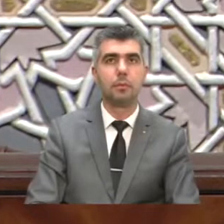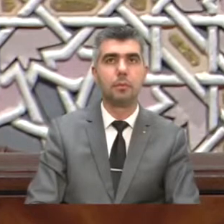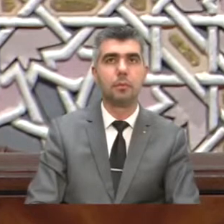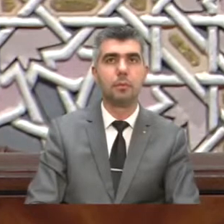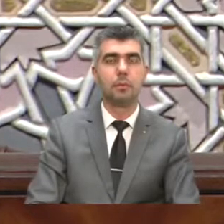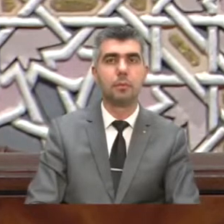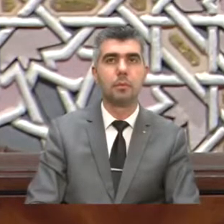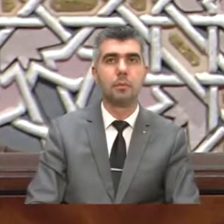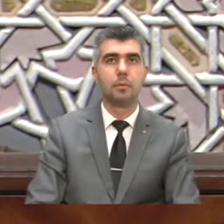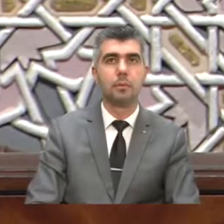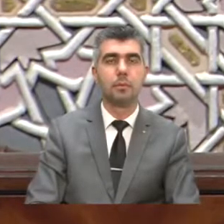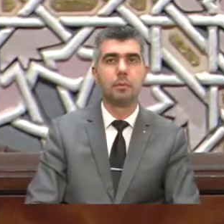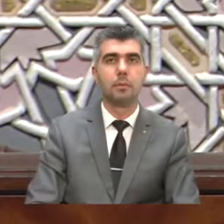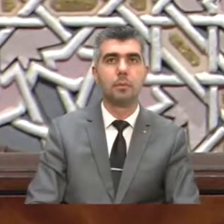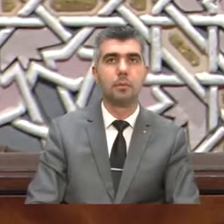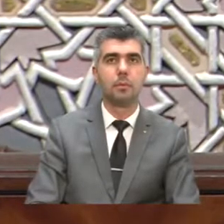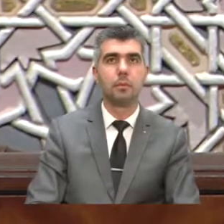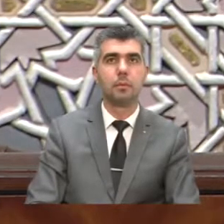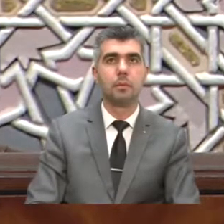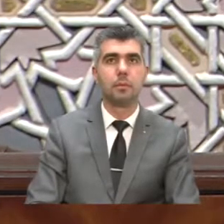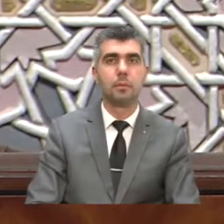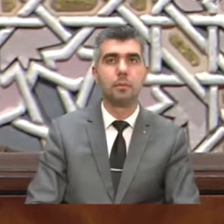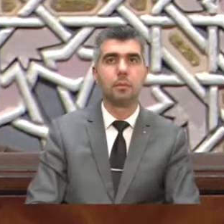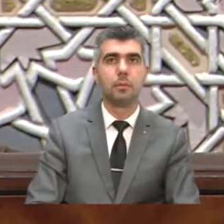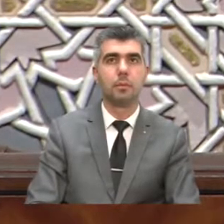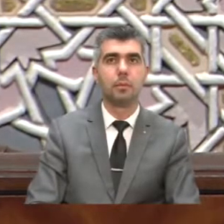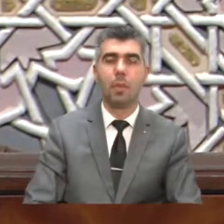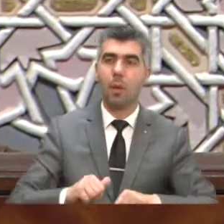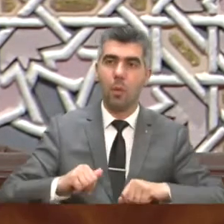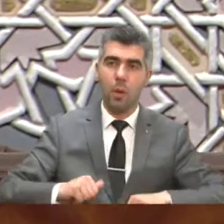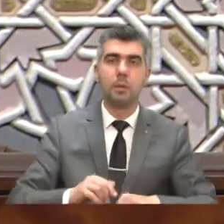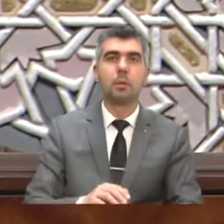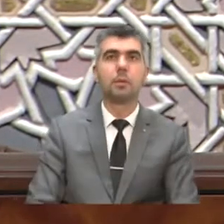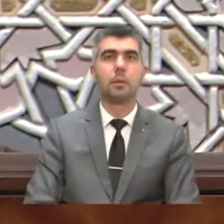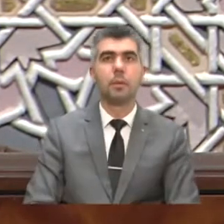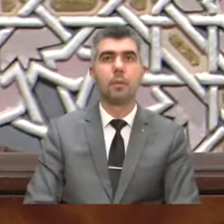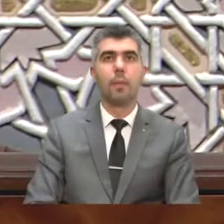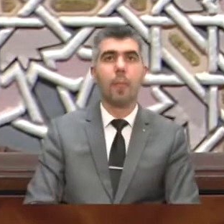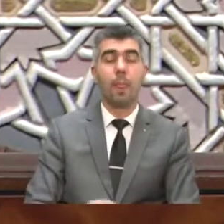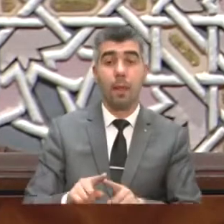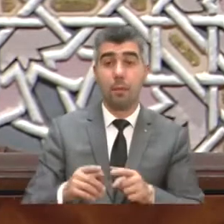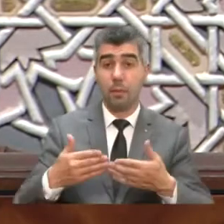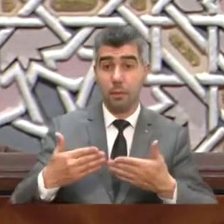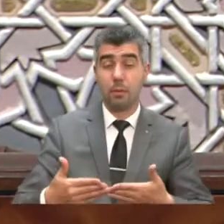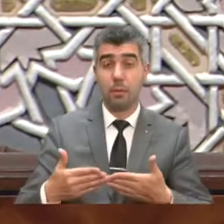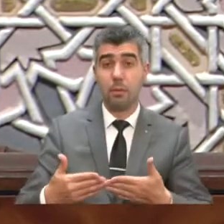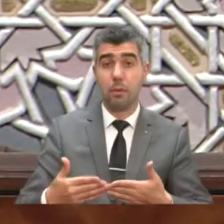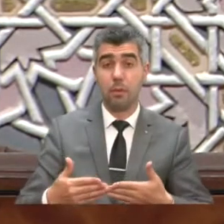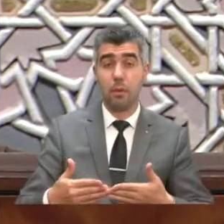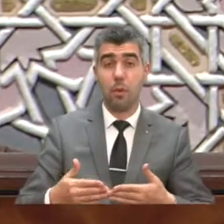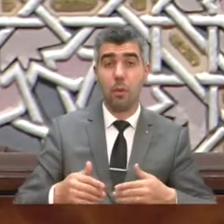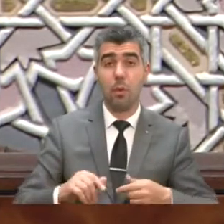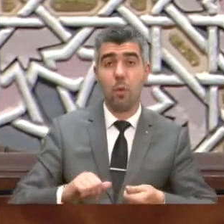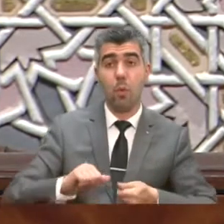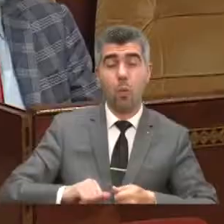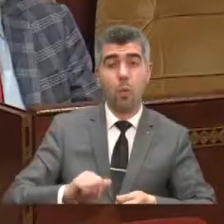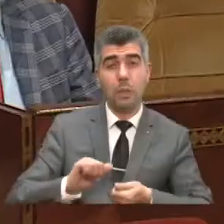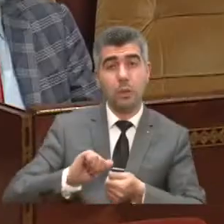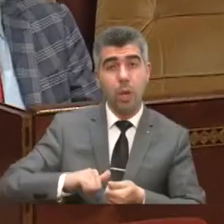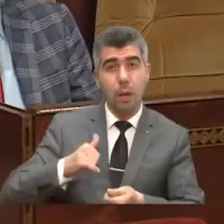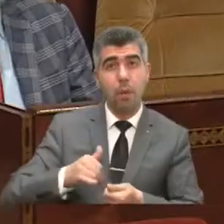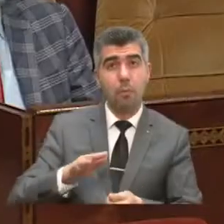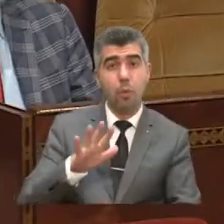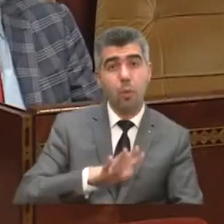مجموعة التقدم الاشتراكية. سيد الوزير اللي من أجلهم داروا هذه الملاعب وما مستفيدش منهم. سيد الوزير